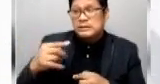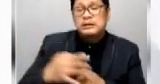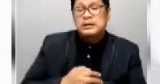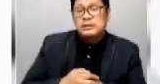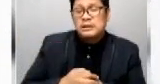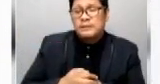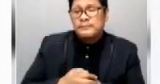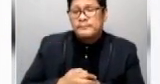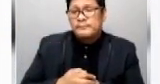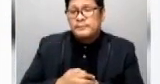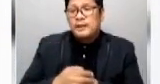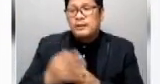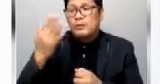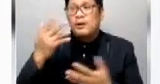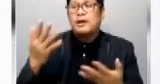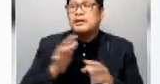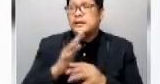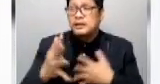kahit po yung mga